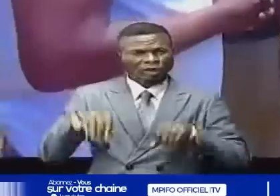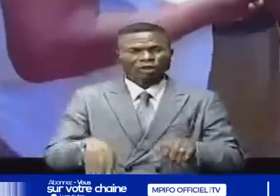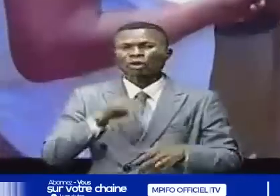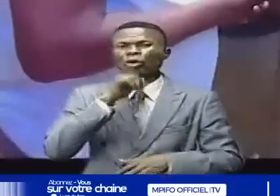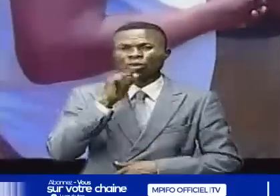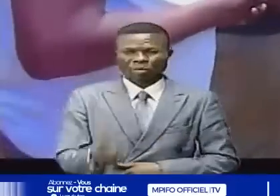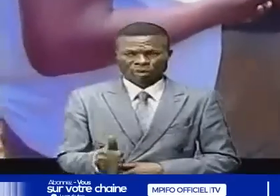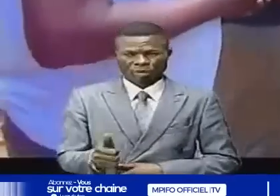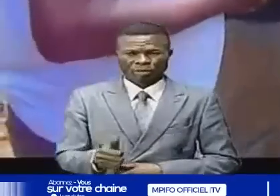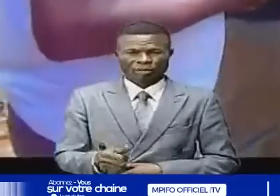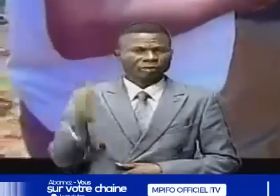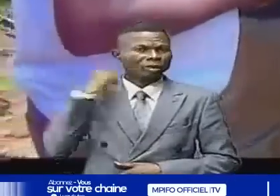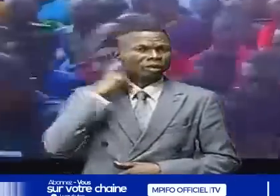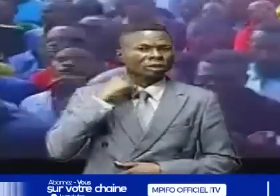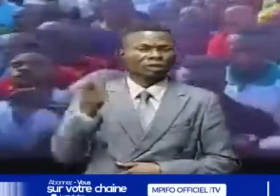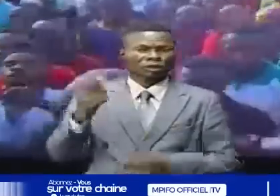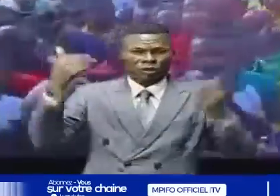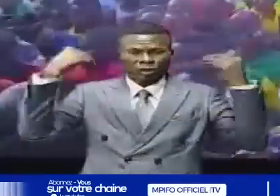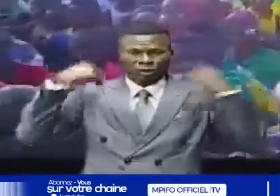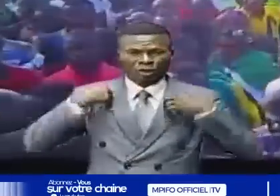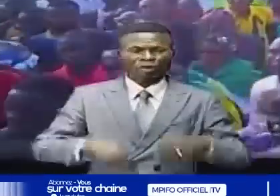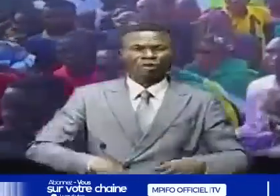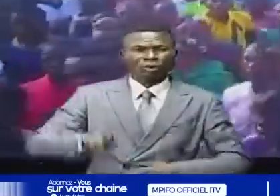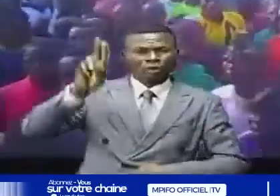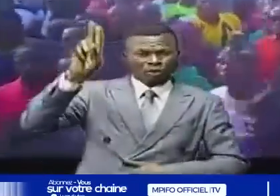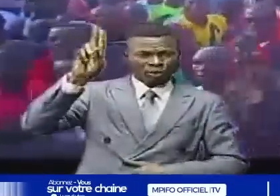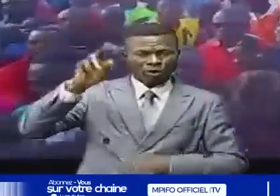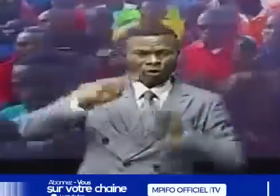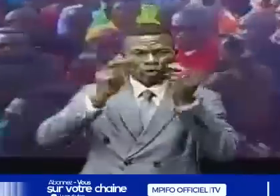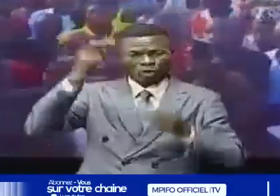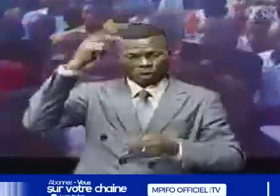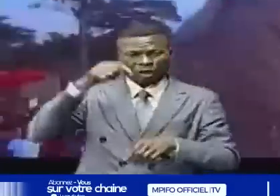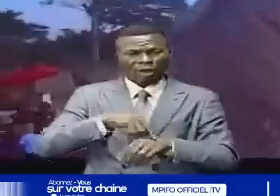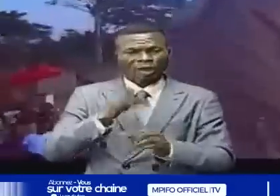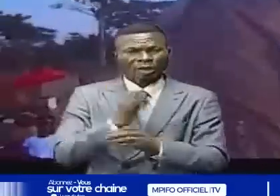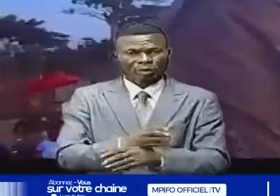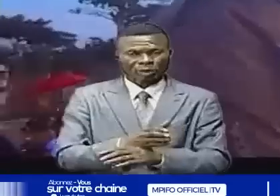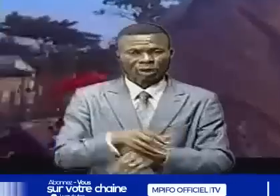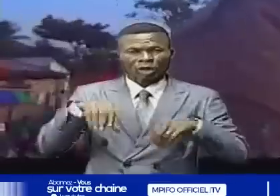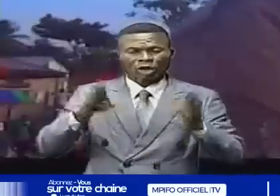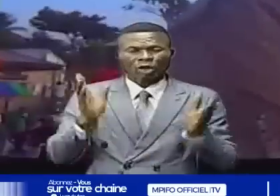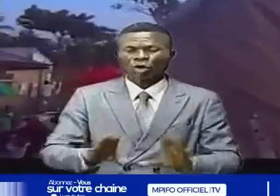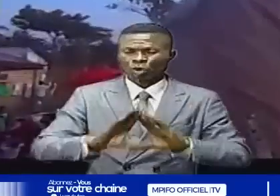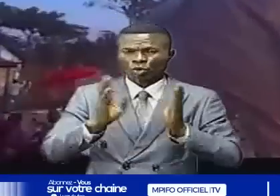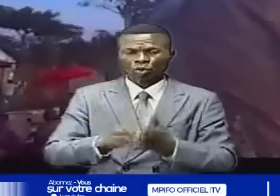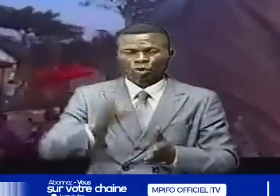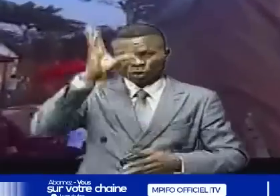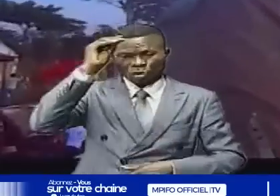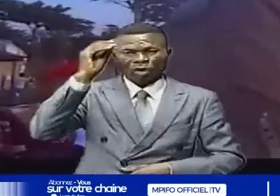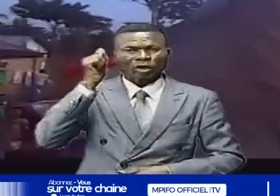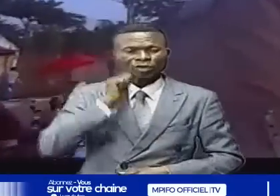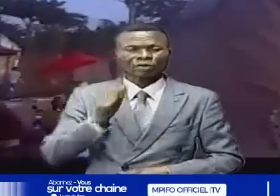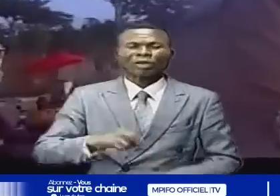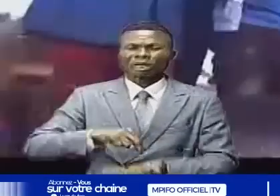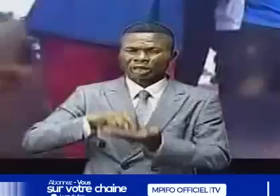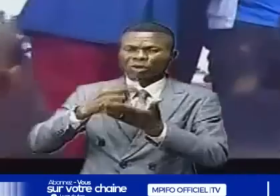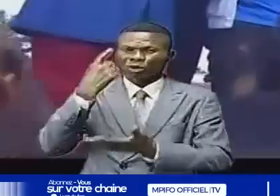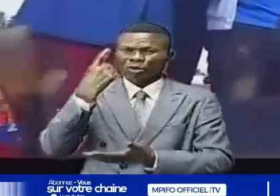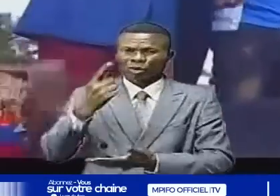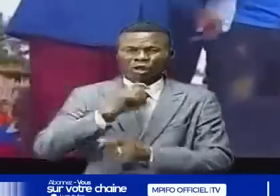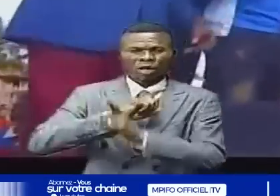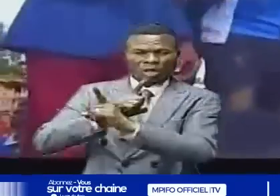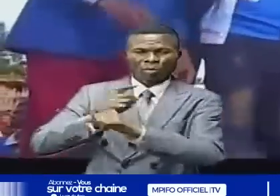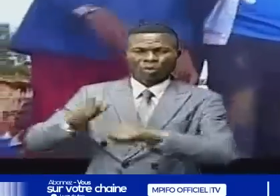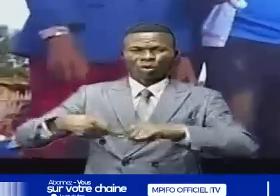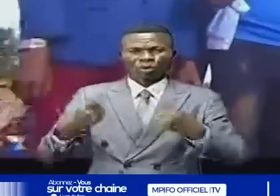Dr Christian Basanga, cadre de l'UDPS, trouve qu'il est temps que tous les Congolais s'élèvent comme un seul homme pour barrer la route à